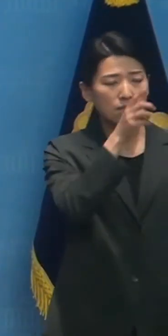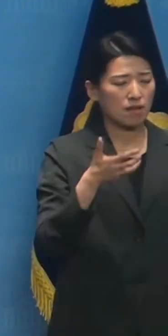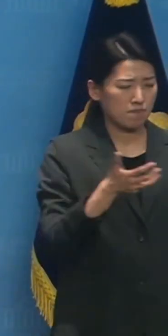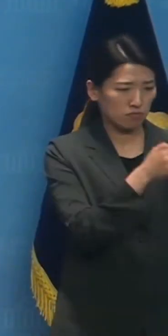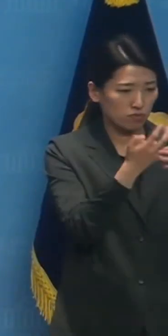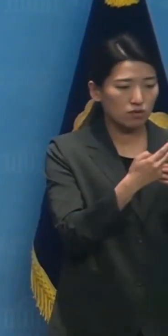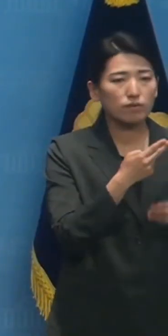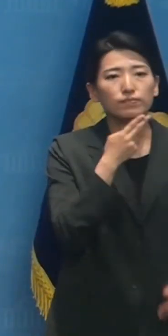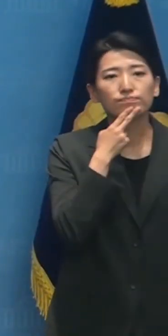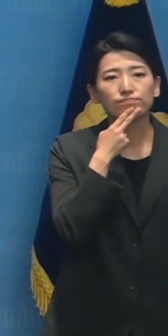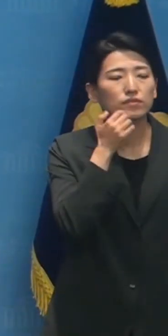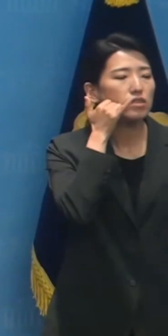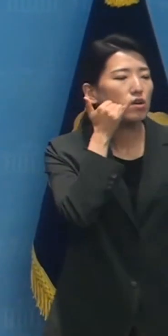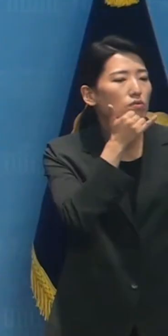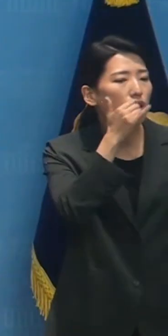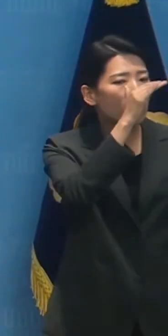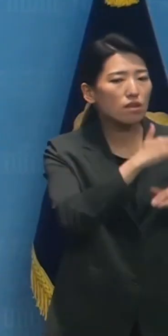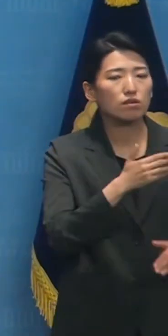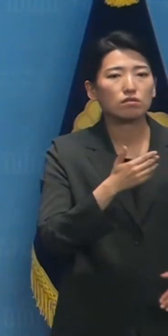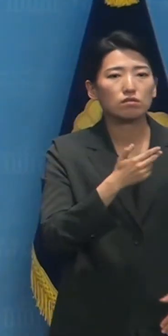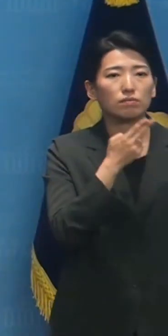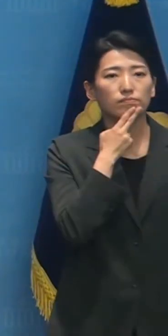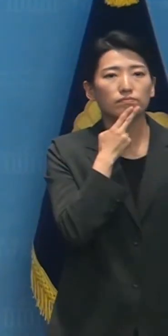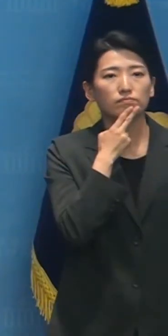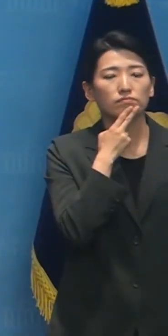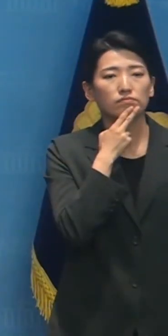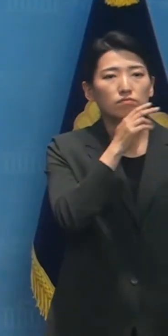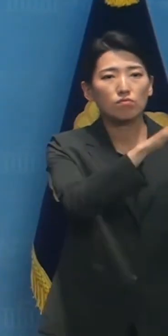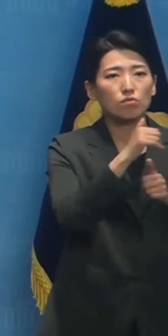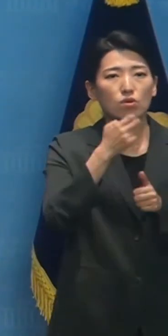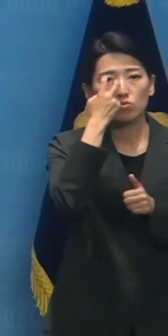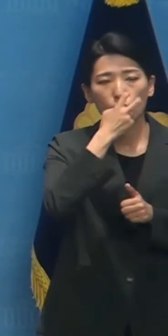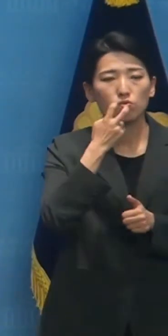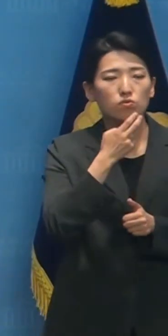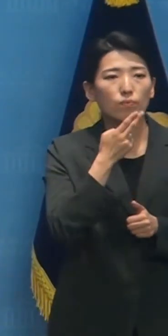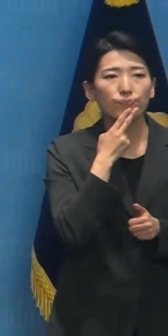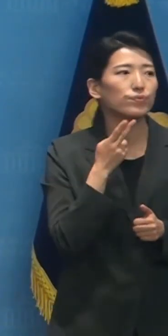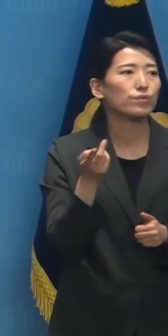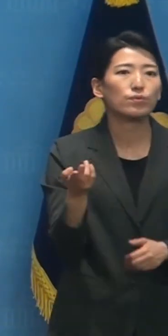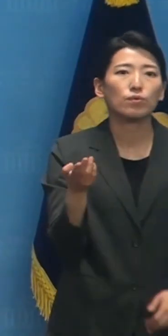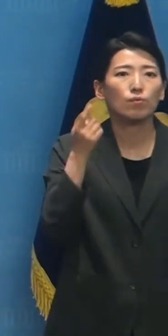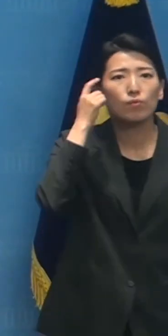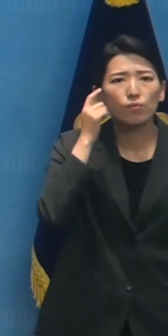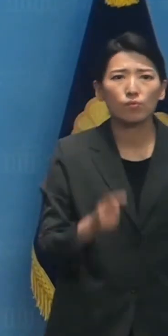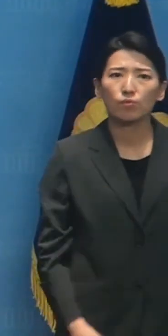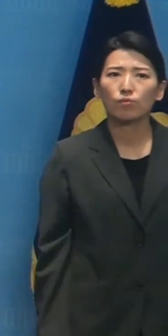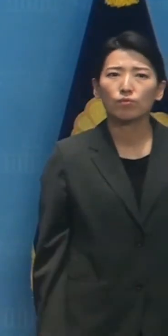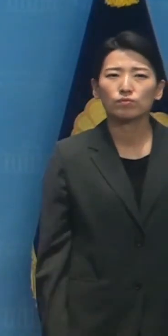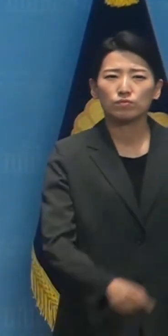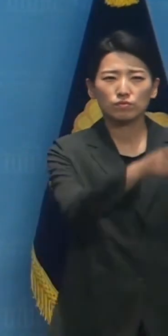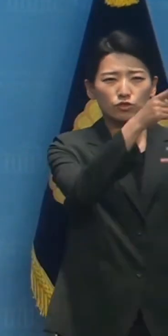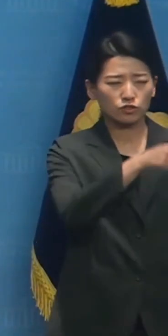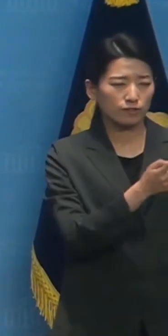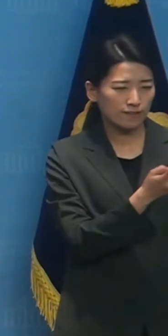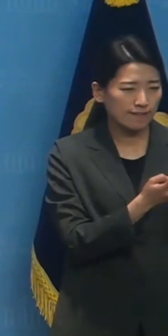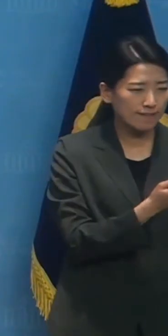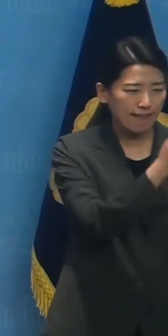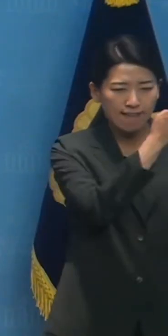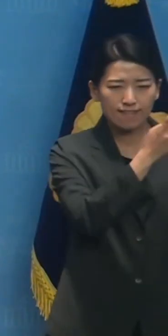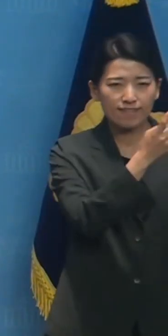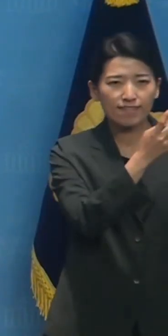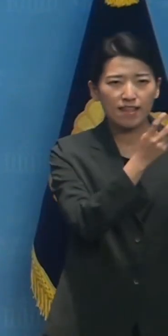압수수색이나 통신조회 또는 소환수사도 실시한 바 없습니다. 윤석열 탄핵 촉구 집회를